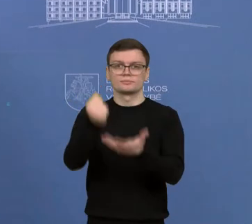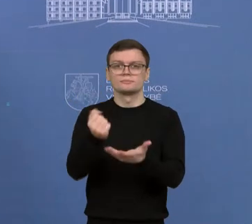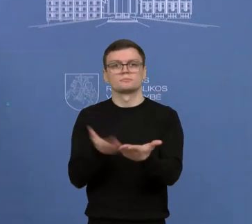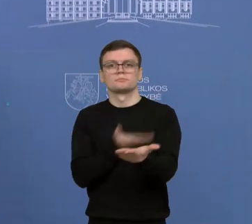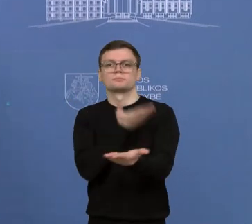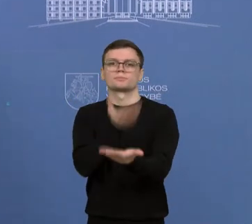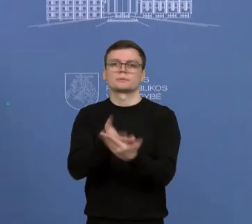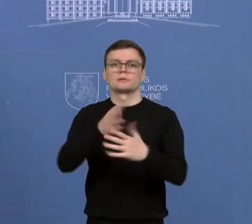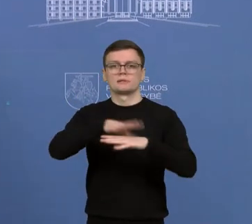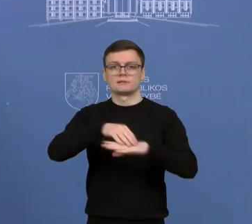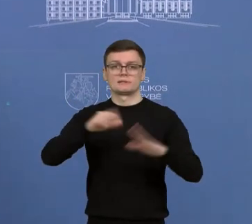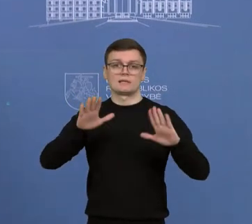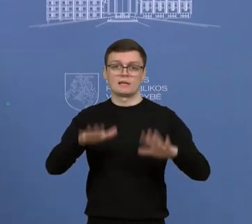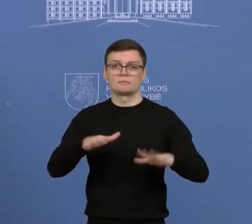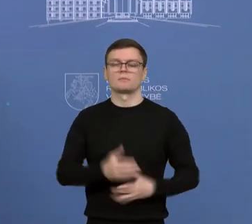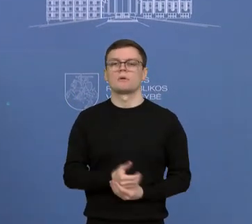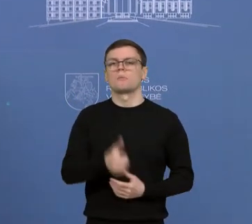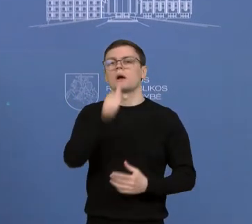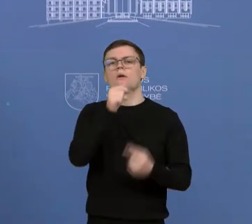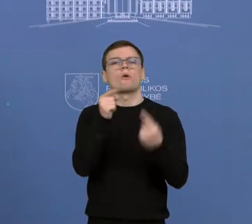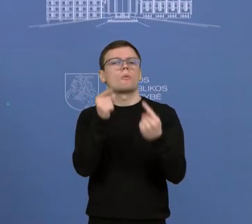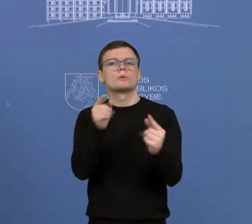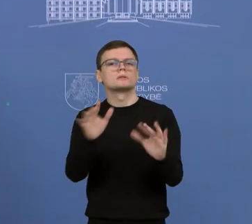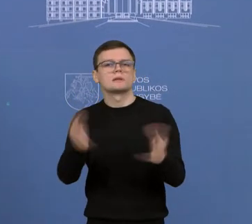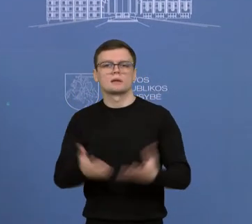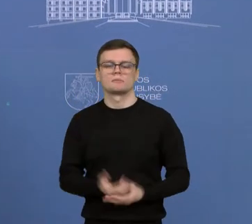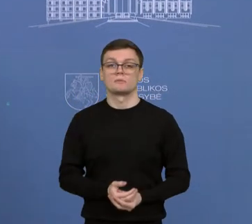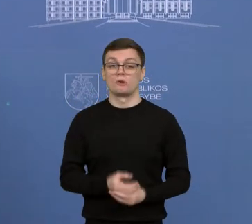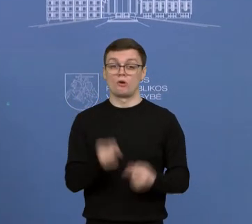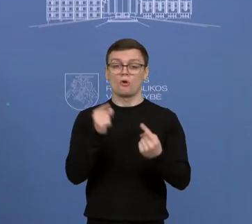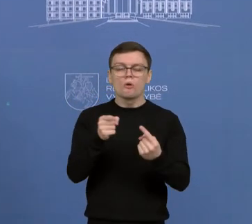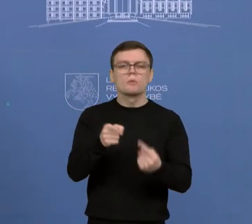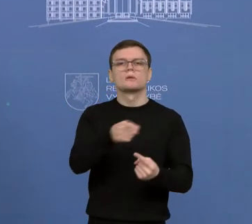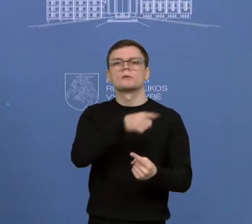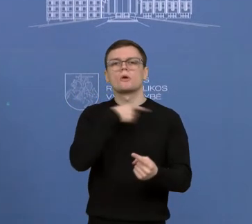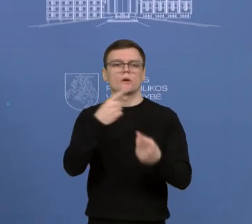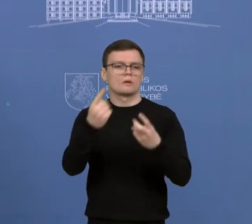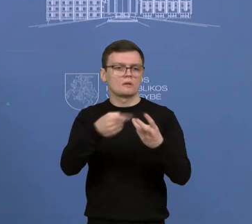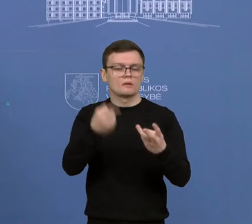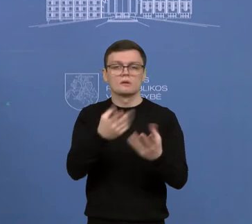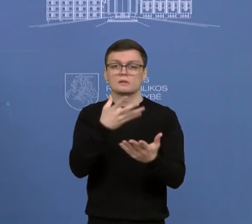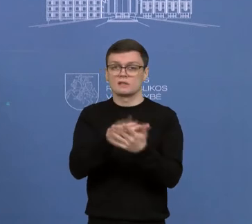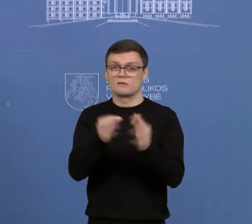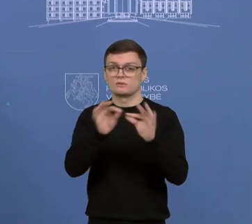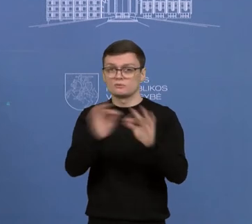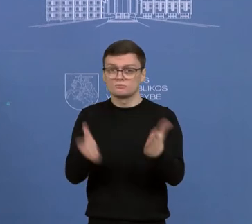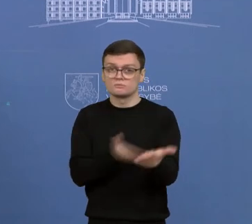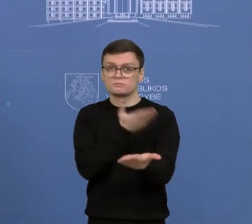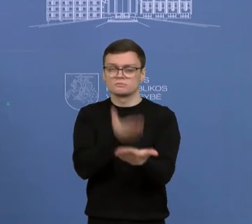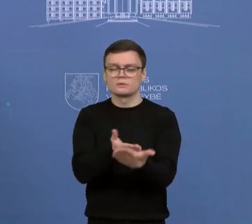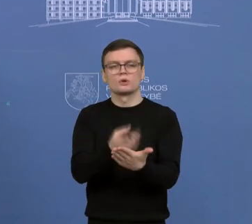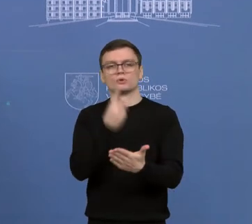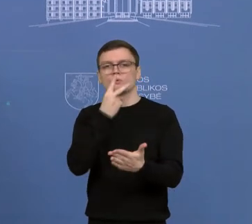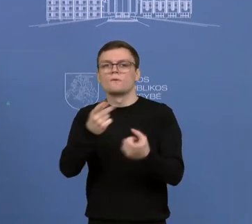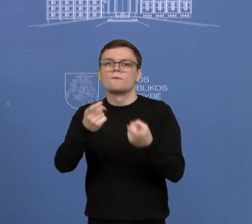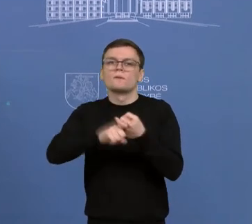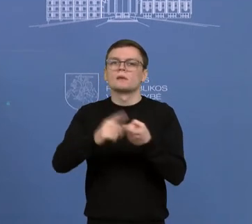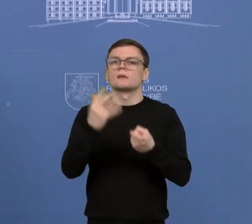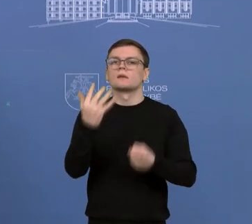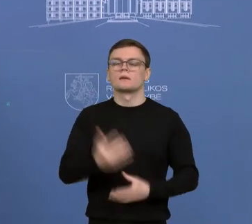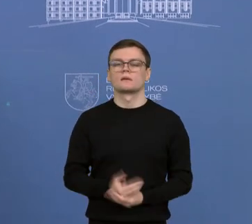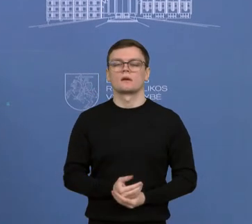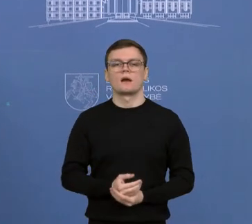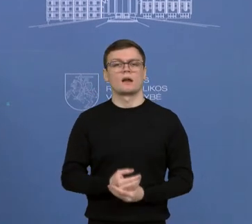prognozuojat jo ten kaip opozicija, nes opozicija taip pat jums siūlė nemažai buvo pateikusi savo siūlymų, kiek tai buvo atsižvelgta, ar